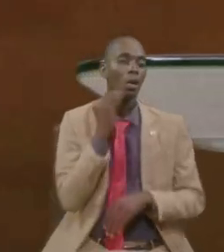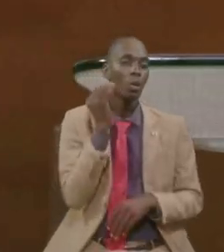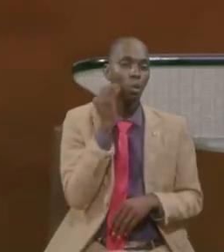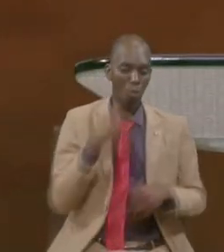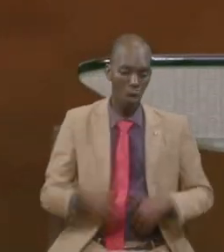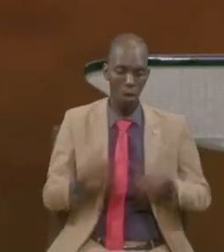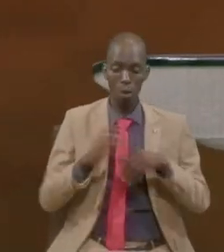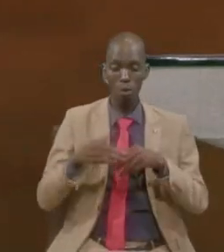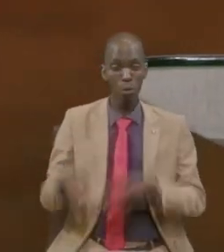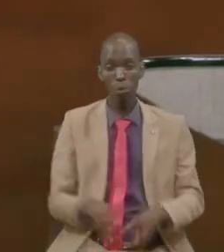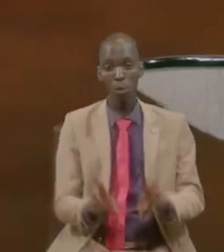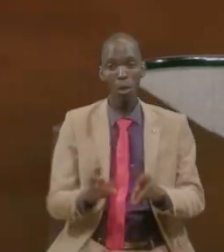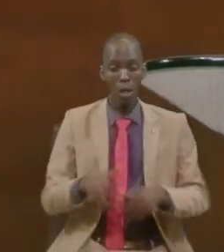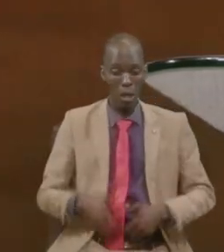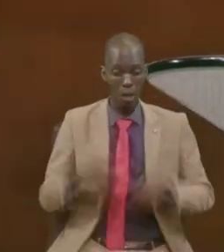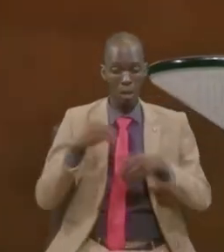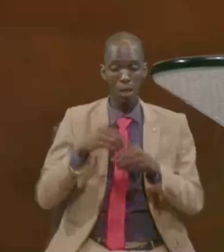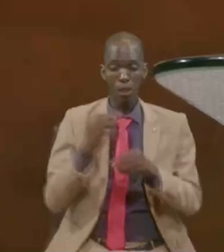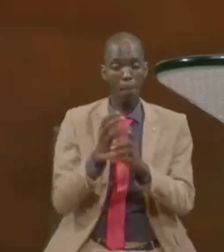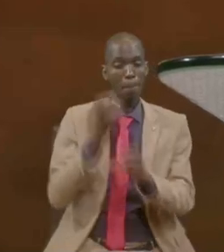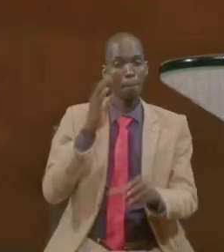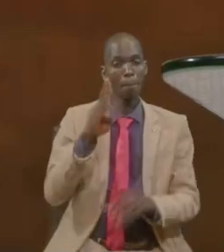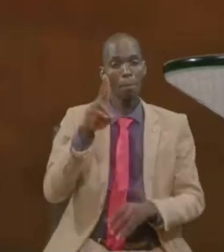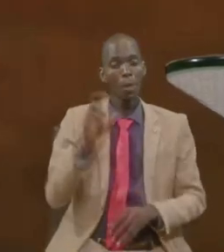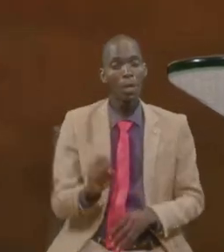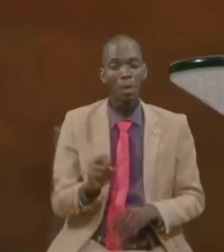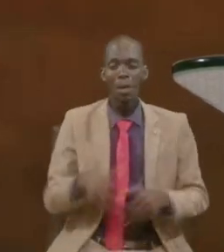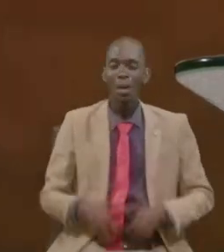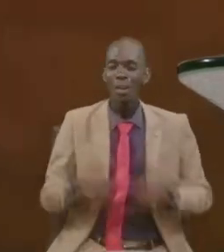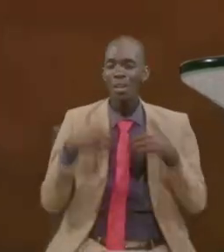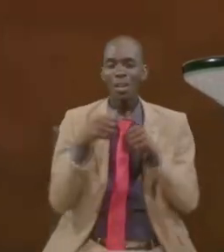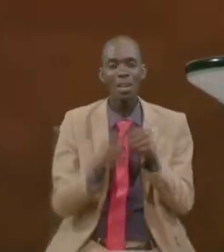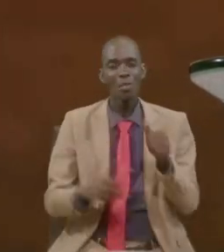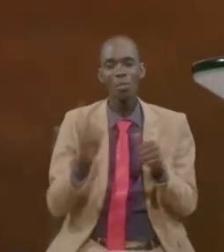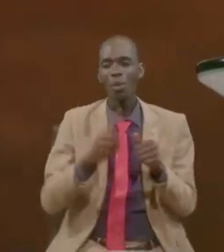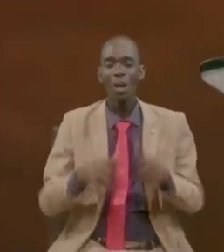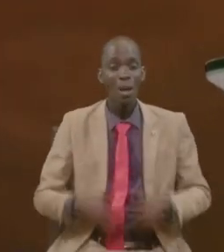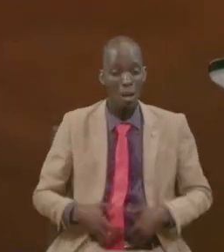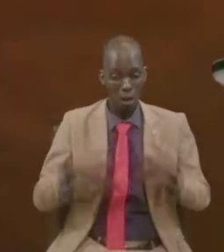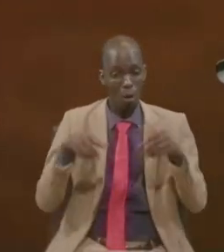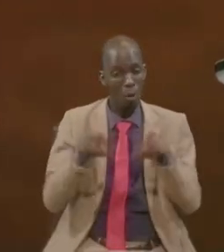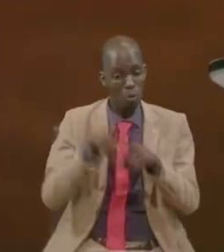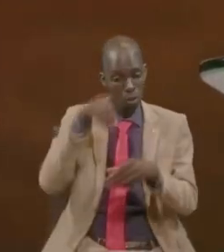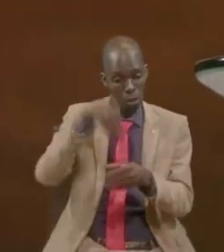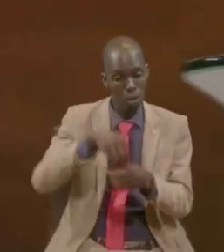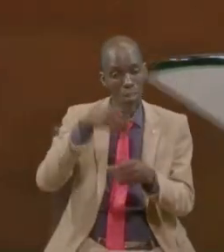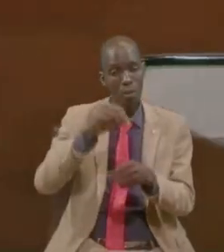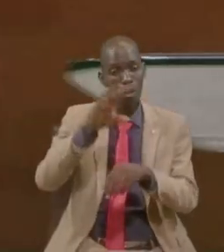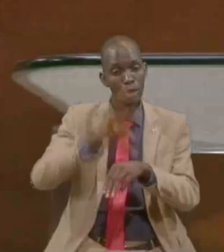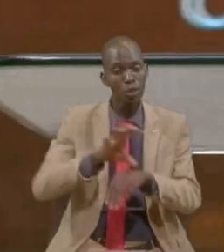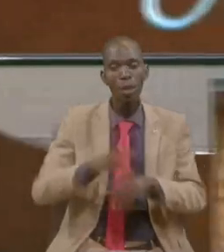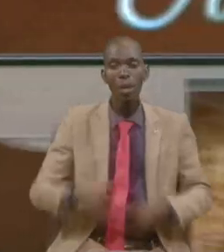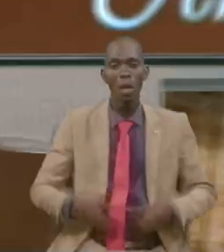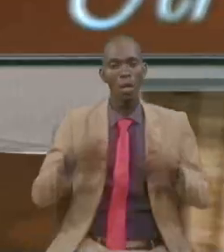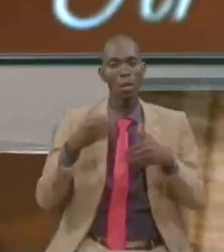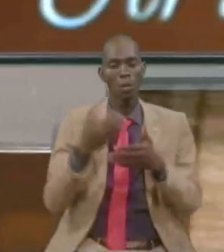la colère à la maison, la colère dans la rue, sur la route, la colère dans le bus, la